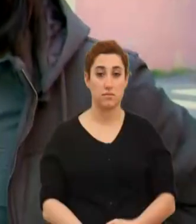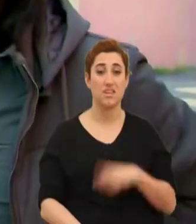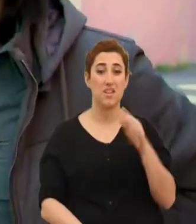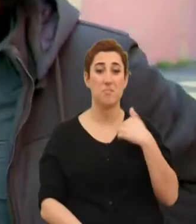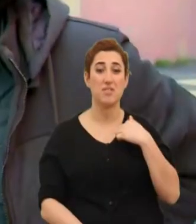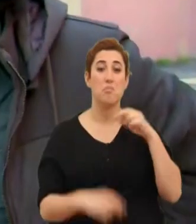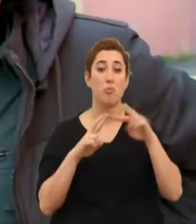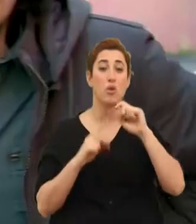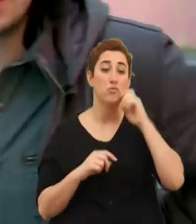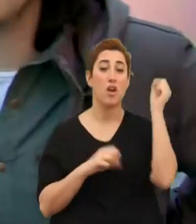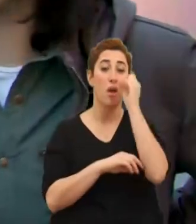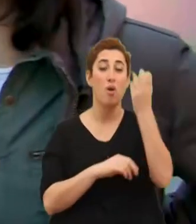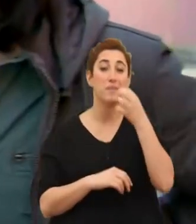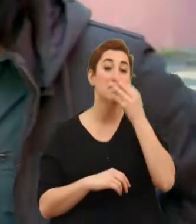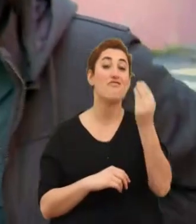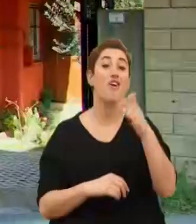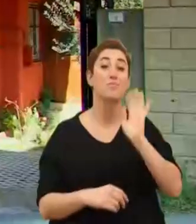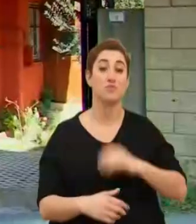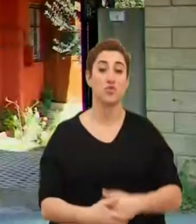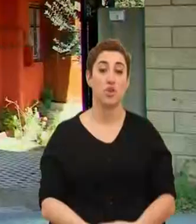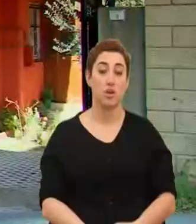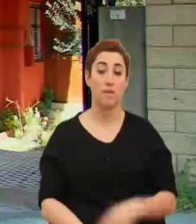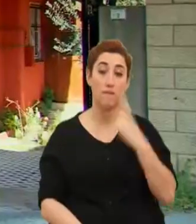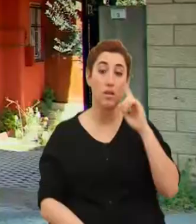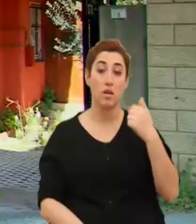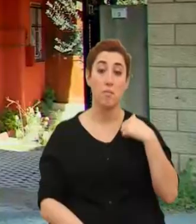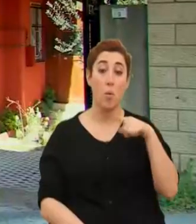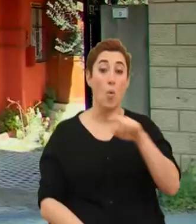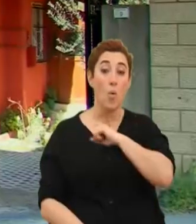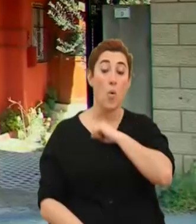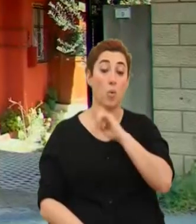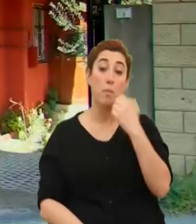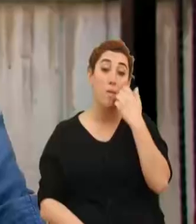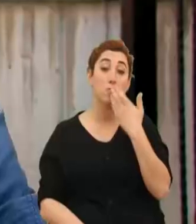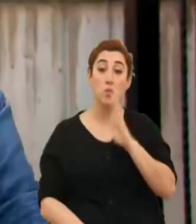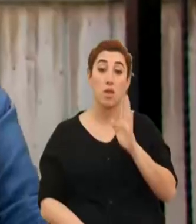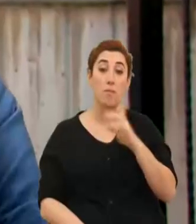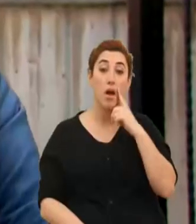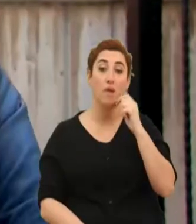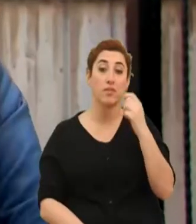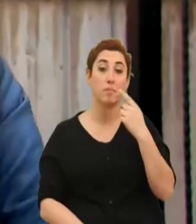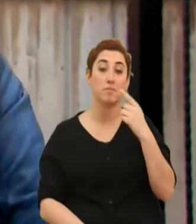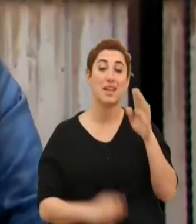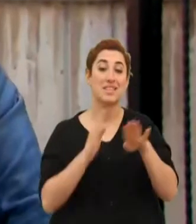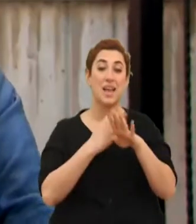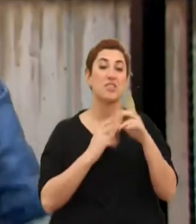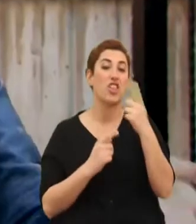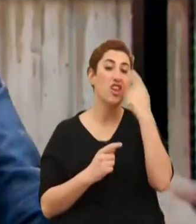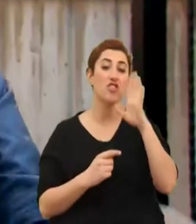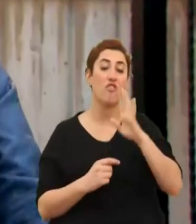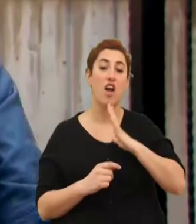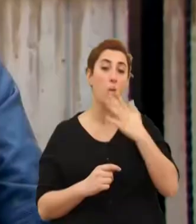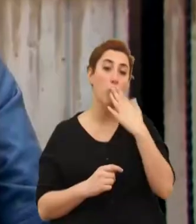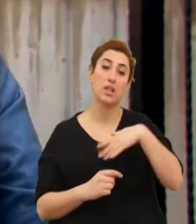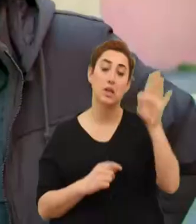Ya bence Mahmut amca kamyon almamıza izin vermeyecek. Vallahi ben de ondan korkuyorum, ne yalan söyleyeyim. Ya adam diyecek ki sizin sebzeyle ne işiniz var? Gidin